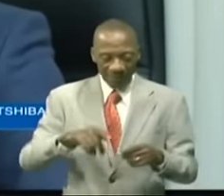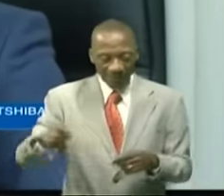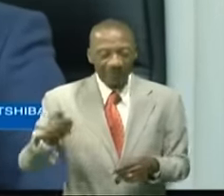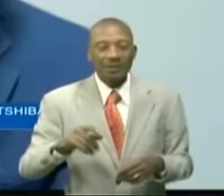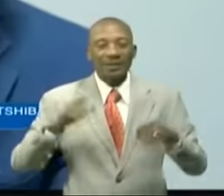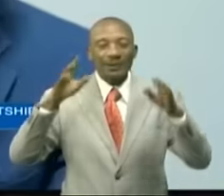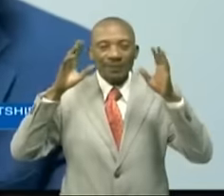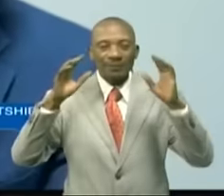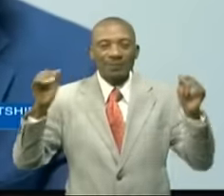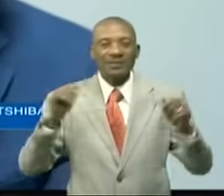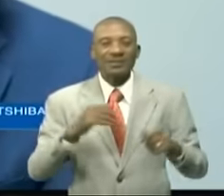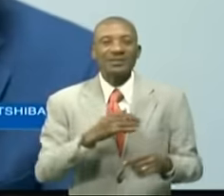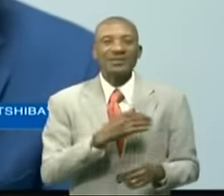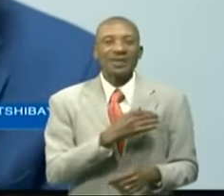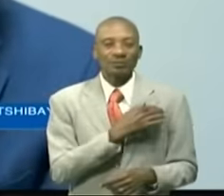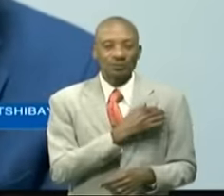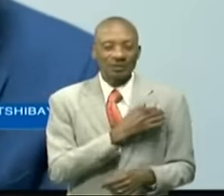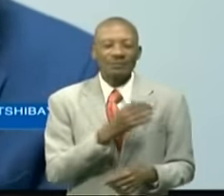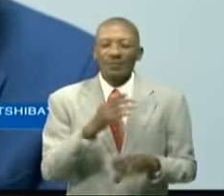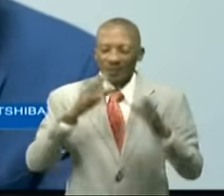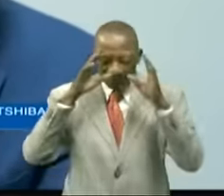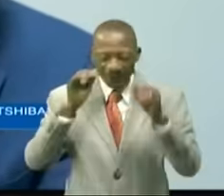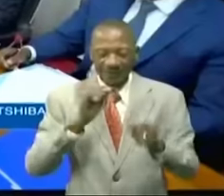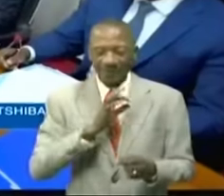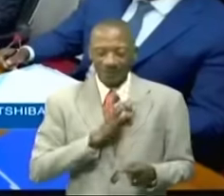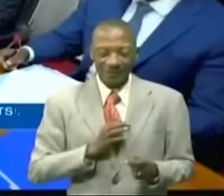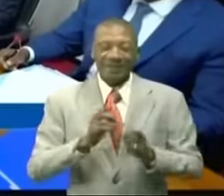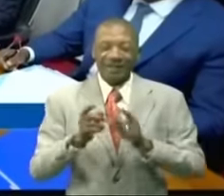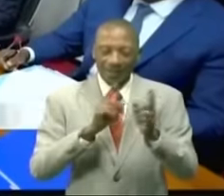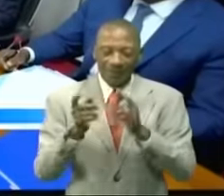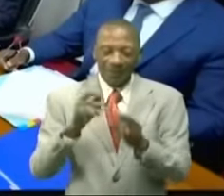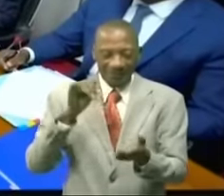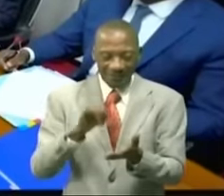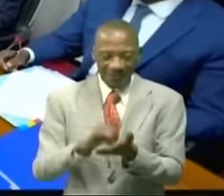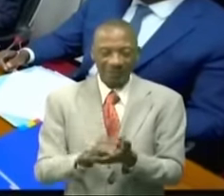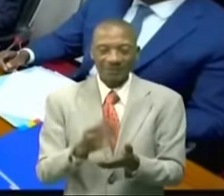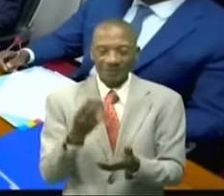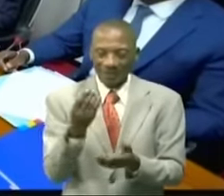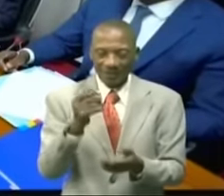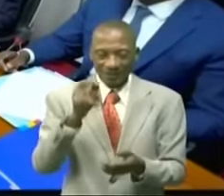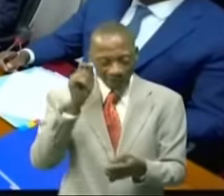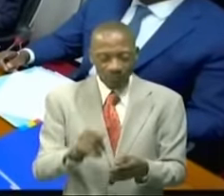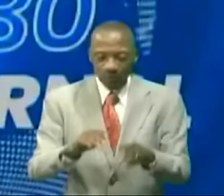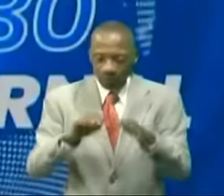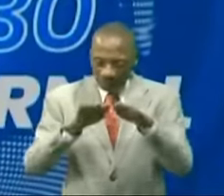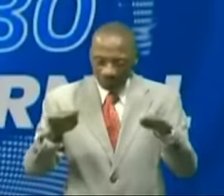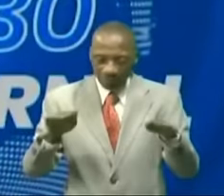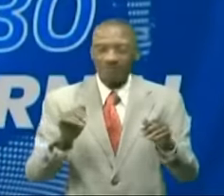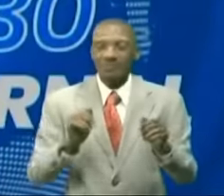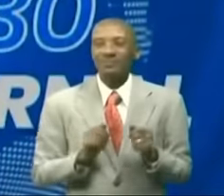République sont transformés en piliers du programme d'action du gouvernement souminois.